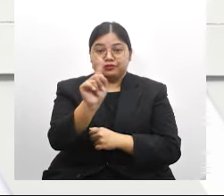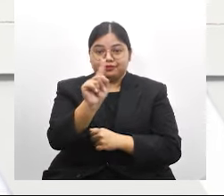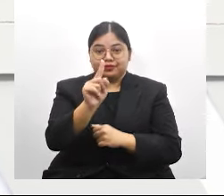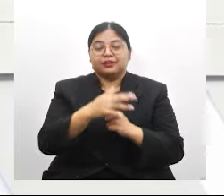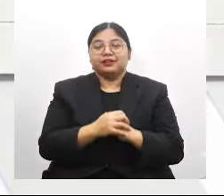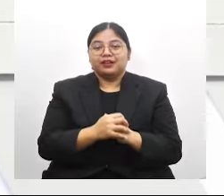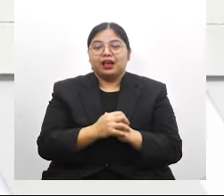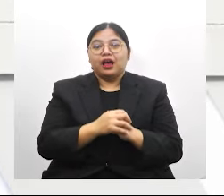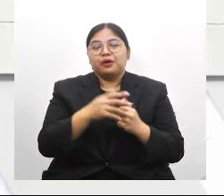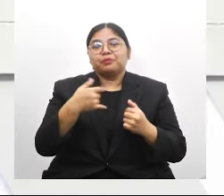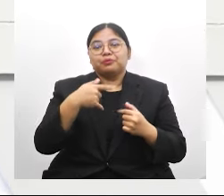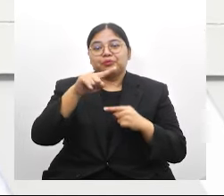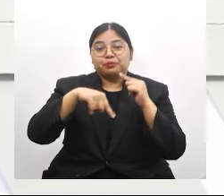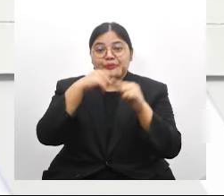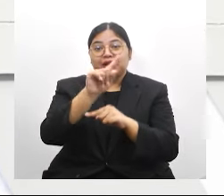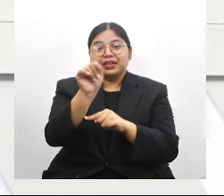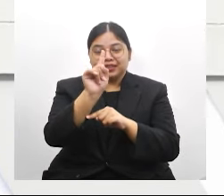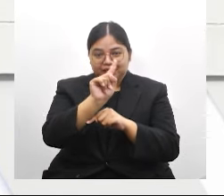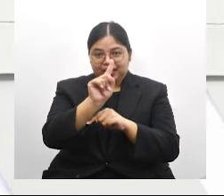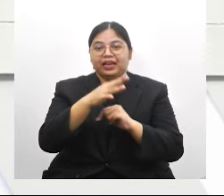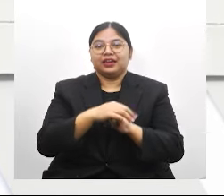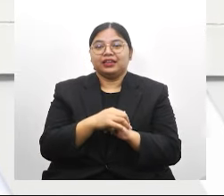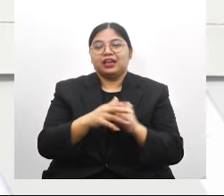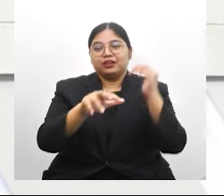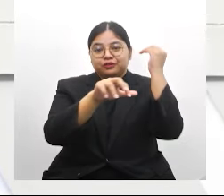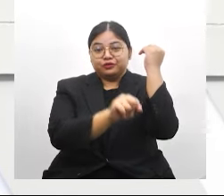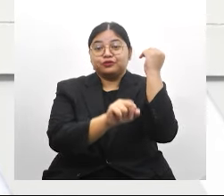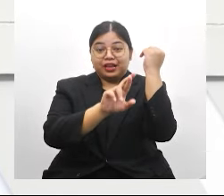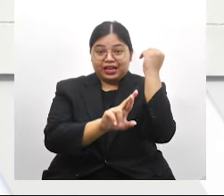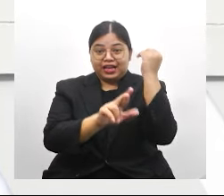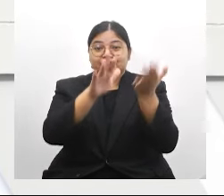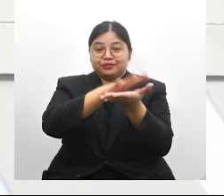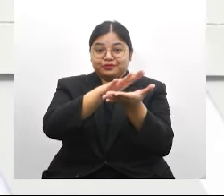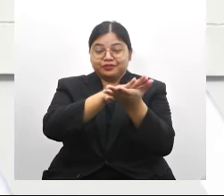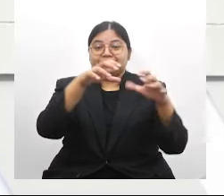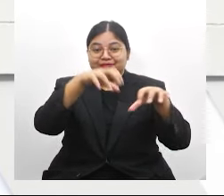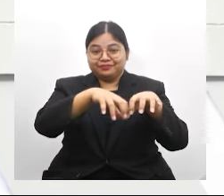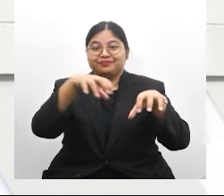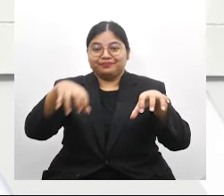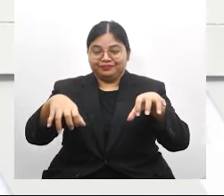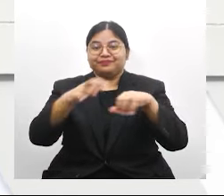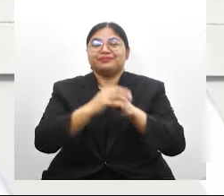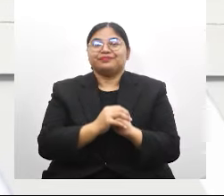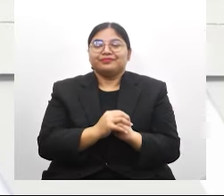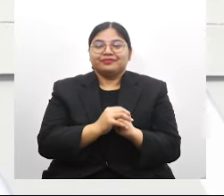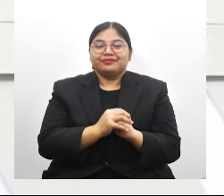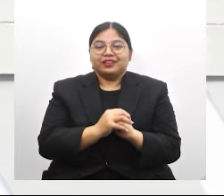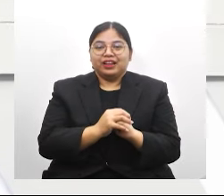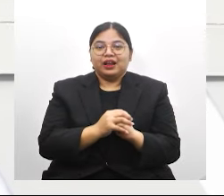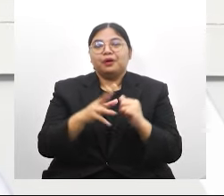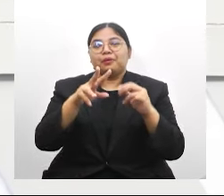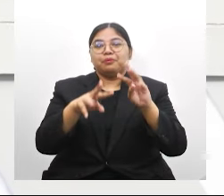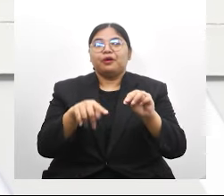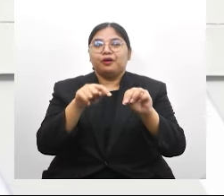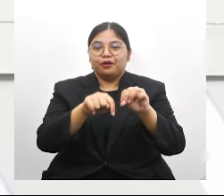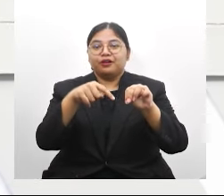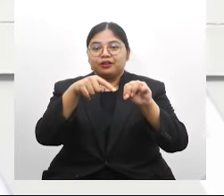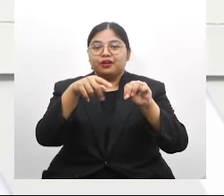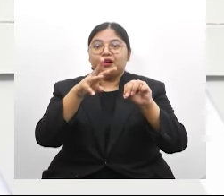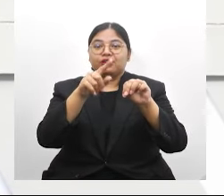กันที่โรงเรียนรัชประภาวิทยาคมจังหวัดสุราษฎร์ธานีสังกัดสำนักงานเขตพื้นที่การศึกษามัธยมศึกษาสุราษฎร์ธานี